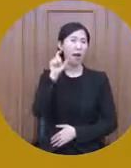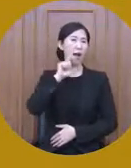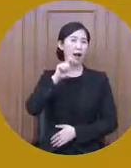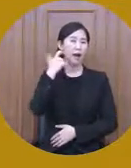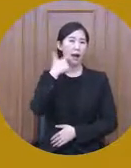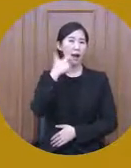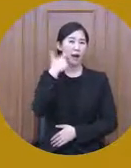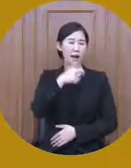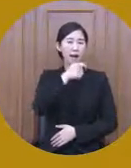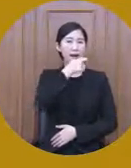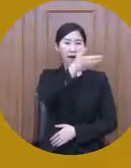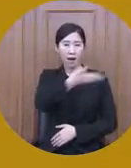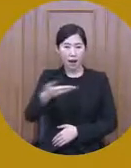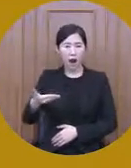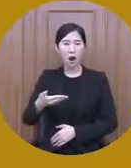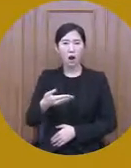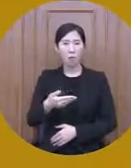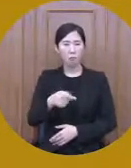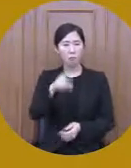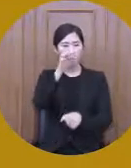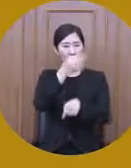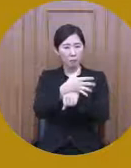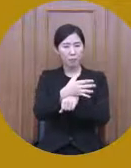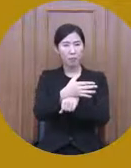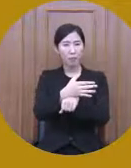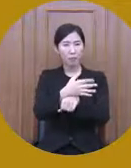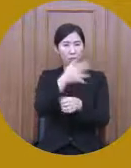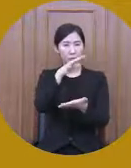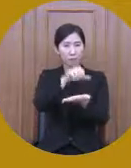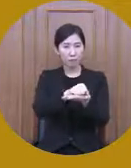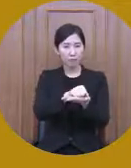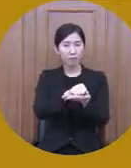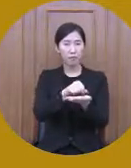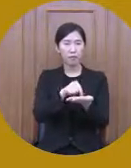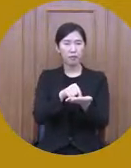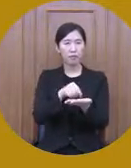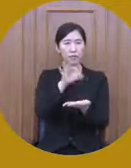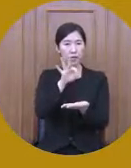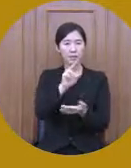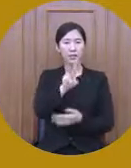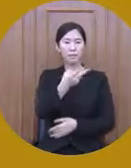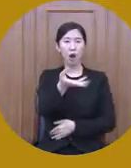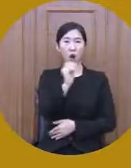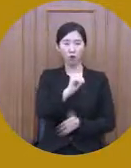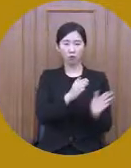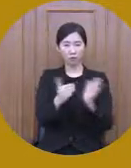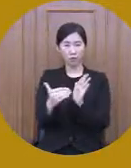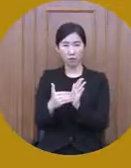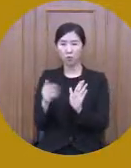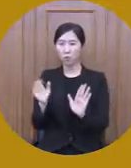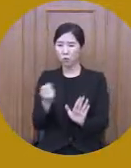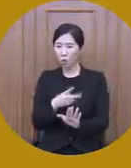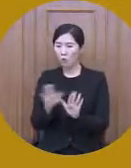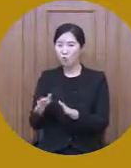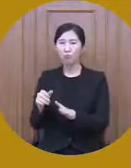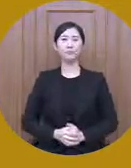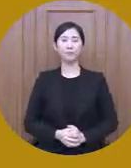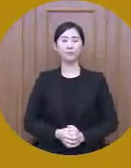대금 200억 원을 이미 확보했고 이를 여주 시민과 경기도민을 위한 문화예술교에 투자하려고